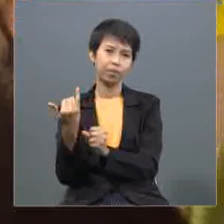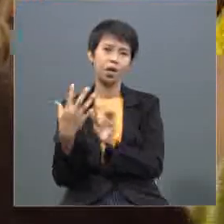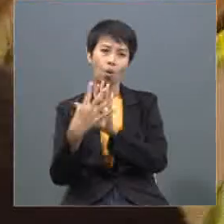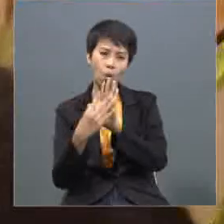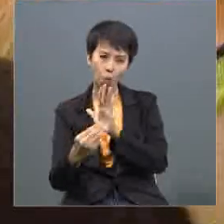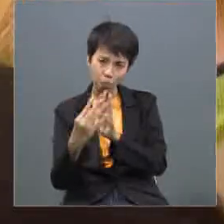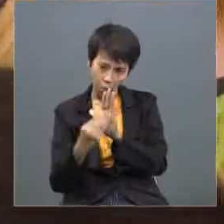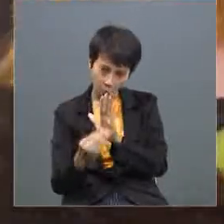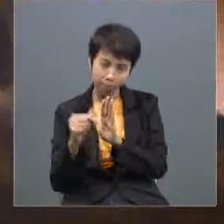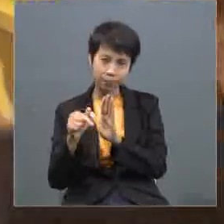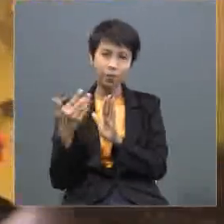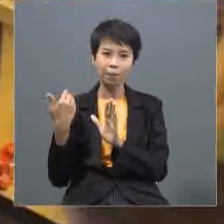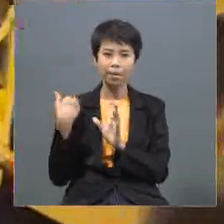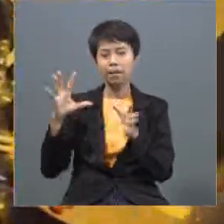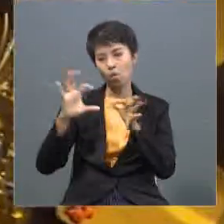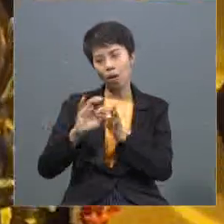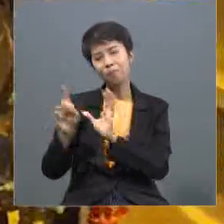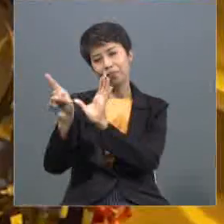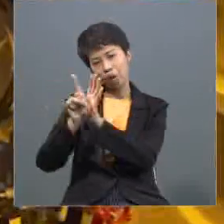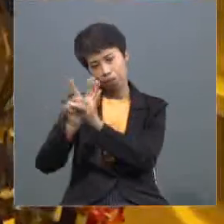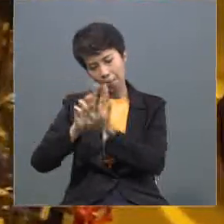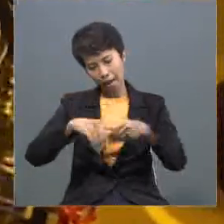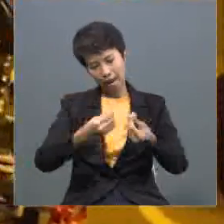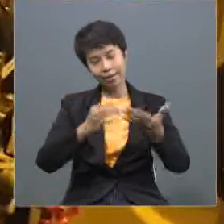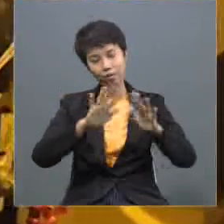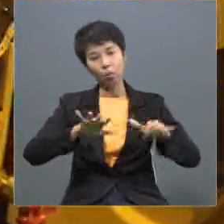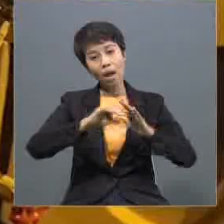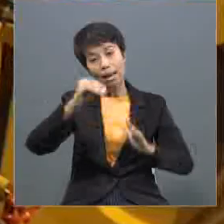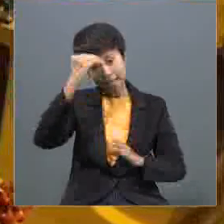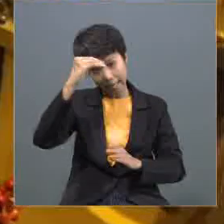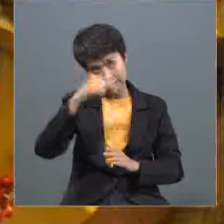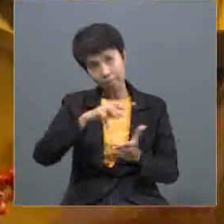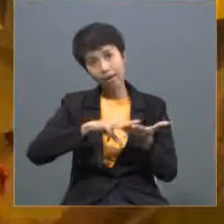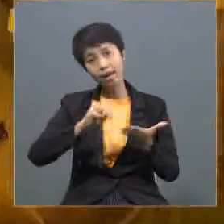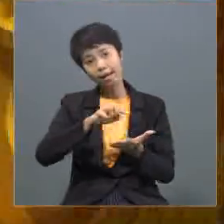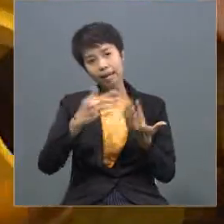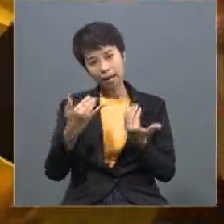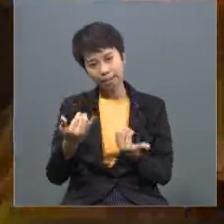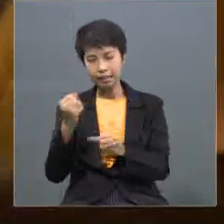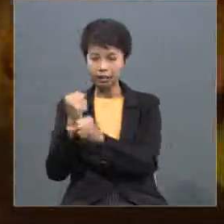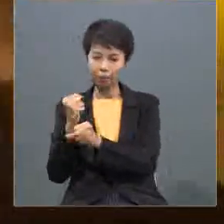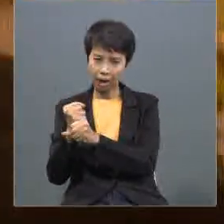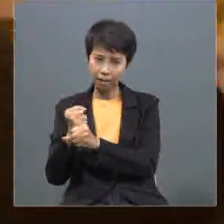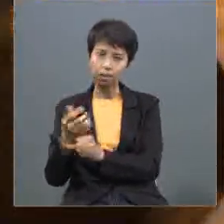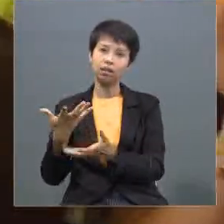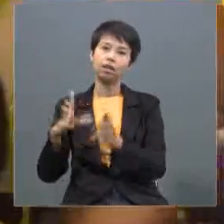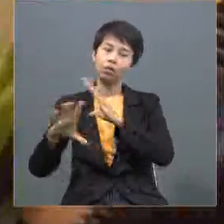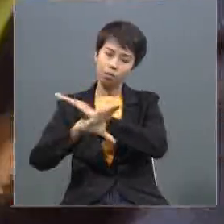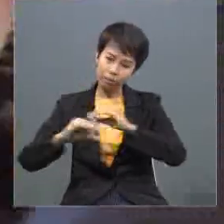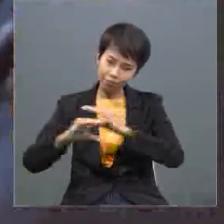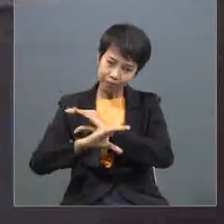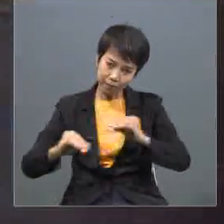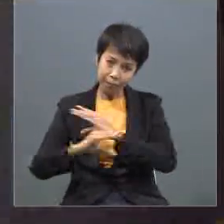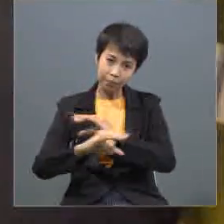ปฏิบัติการด้านอวกาศและดาวเทียมให้กับนิสิตนักศึกษาหรือว่าการแลกเปลี่ยนประสบการณ์การทำงานจากนักบินและนักวิทยาศาสตร์